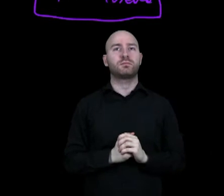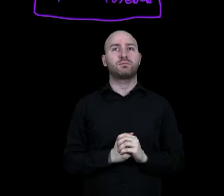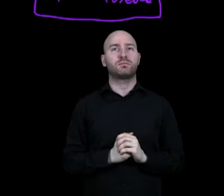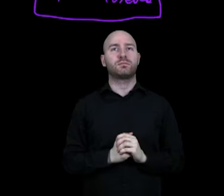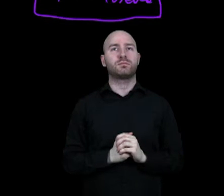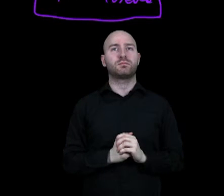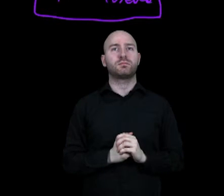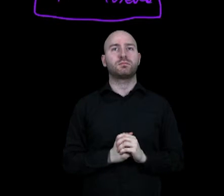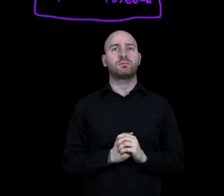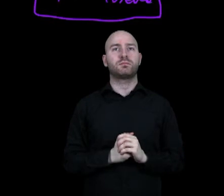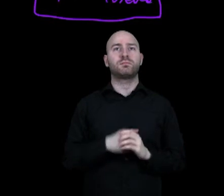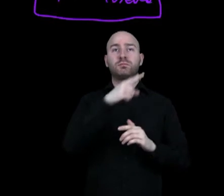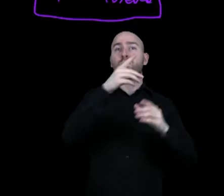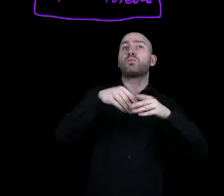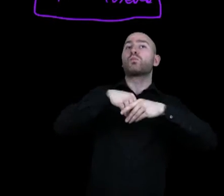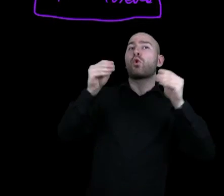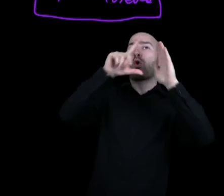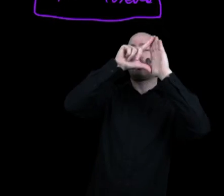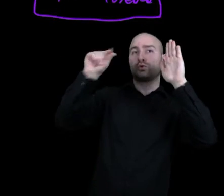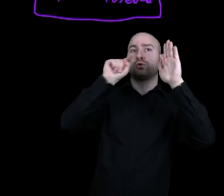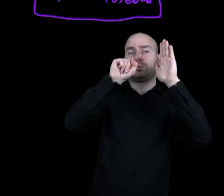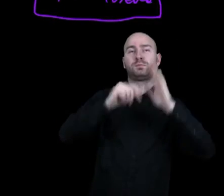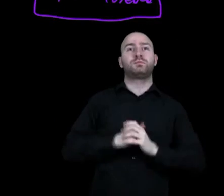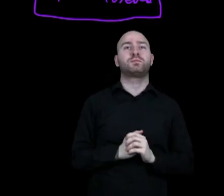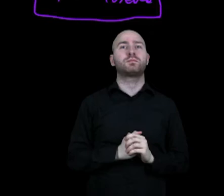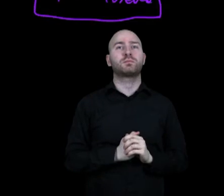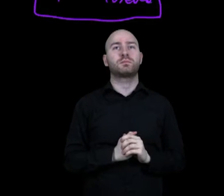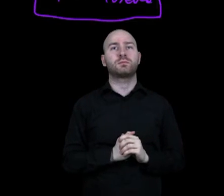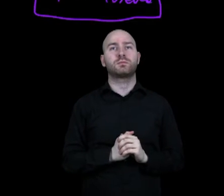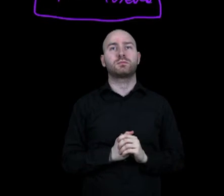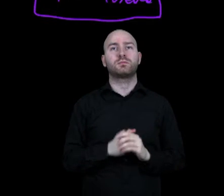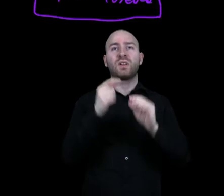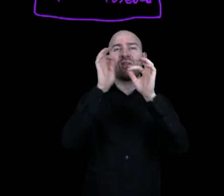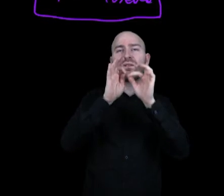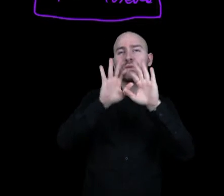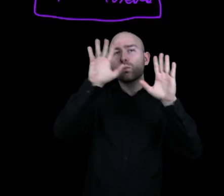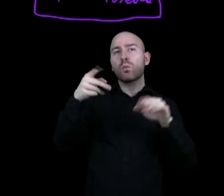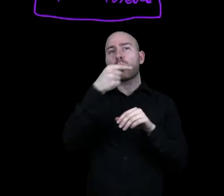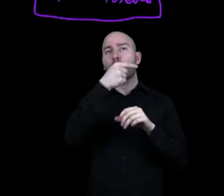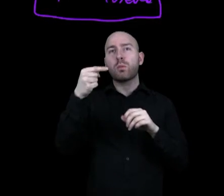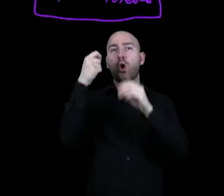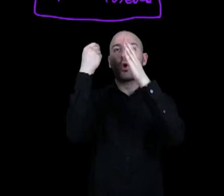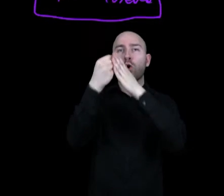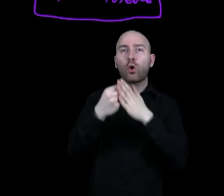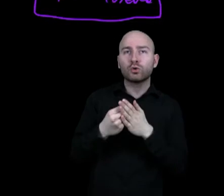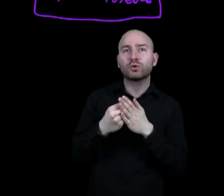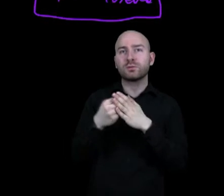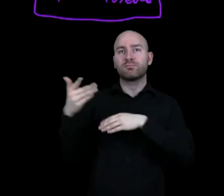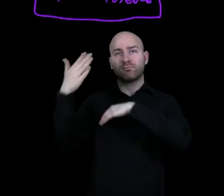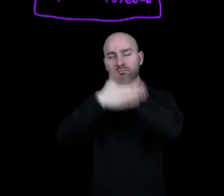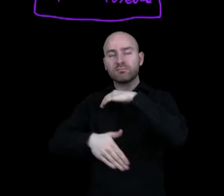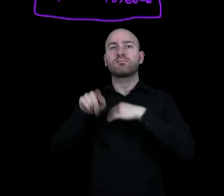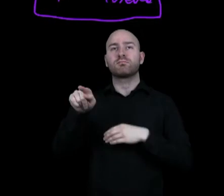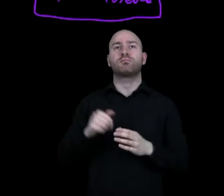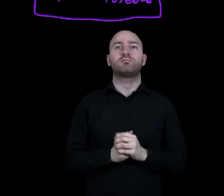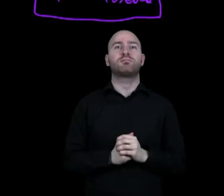To korzyść krańcowa netto, czyli korzyść krańcowa po odjęciu łącznego kosztu krańcowego uwzględniającego